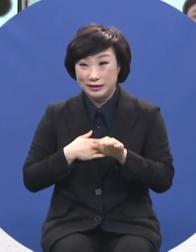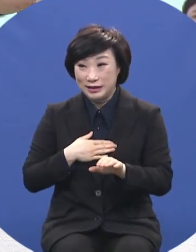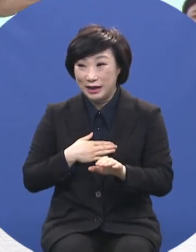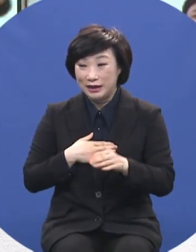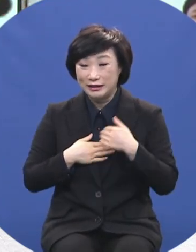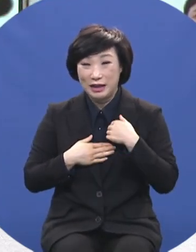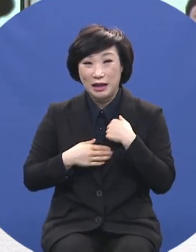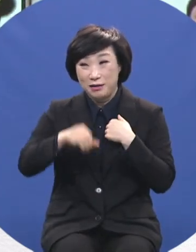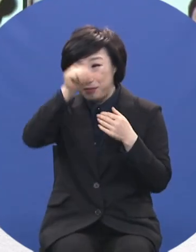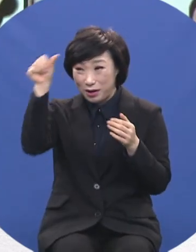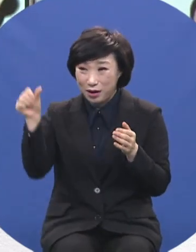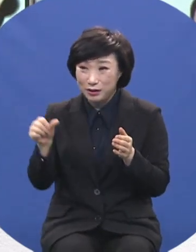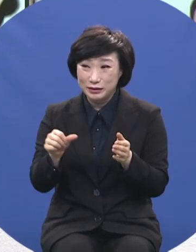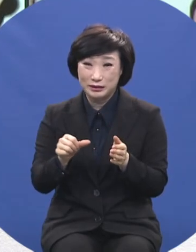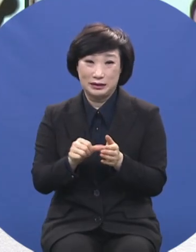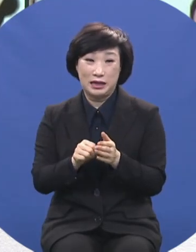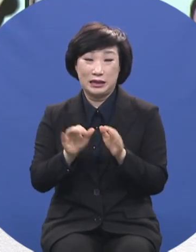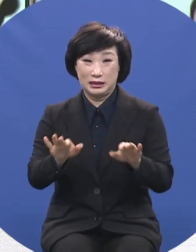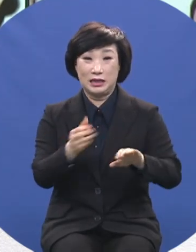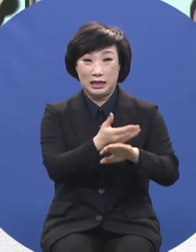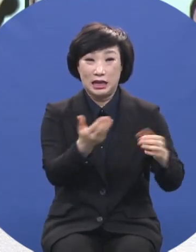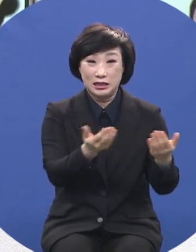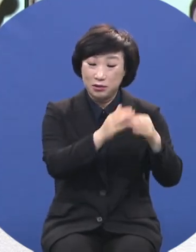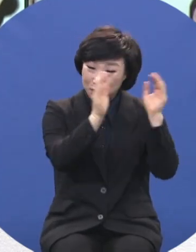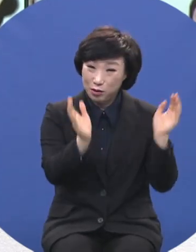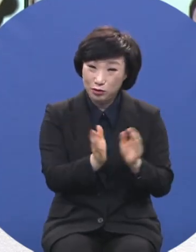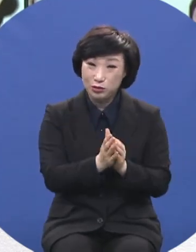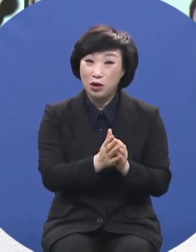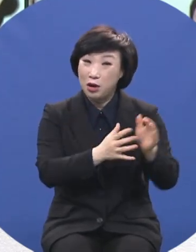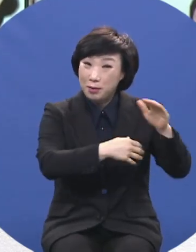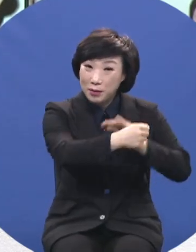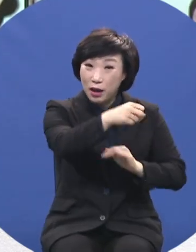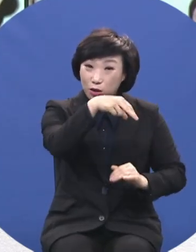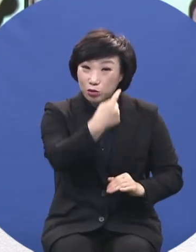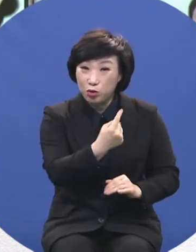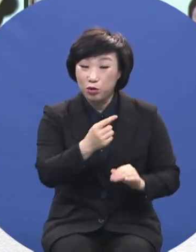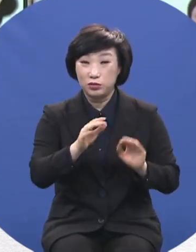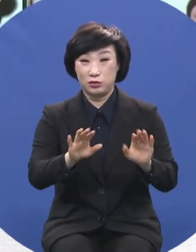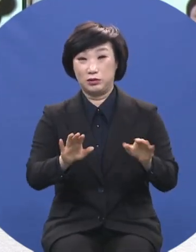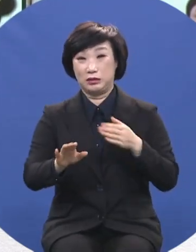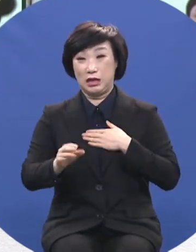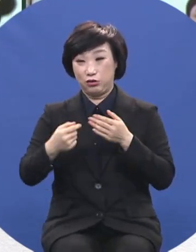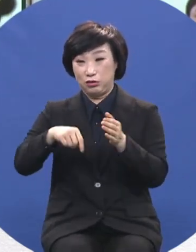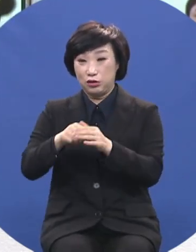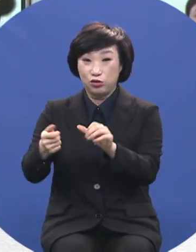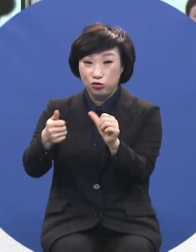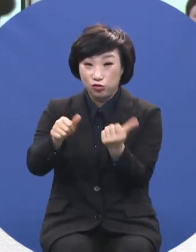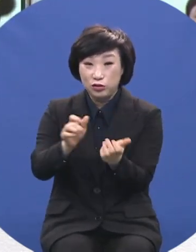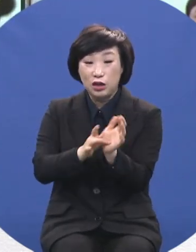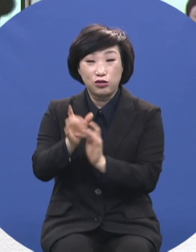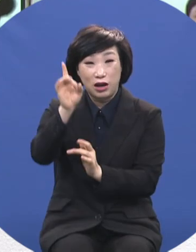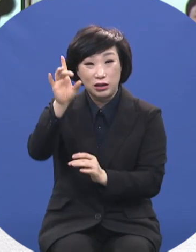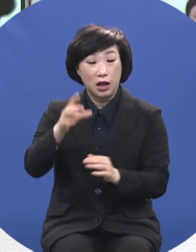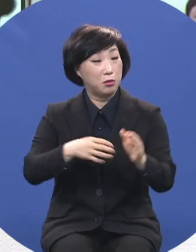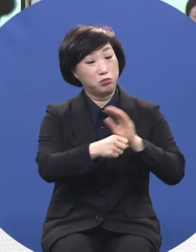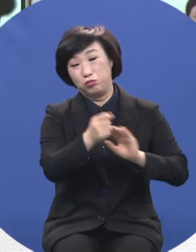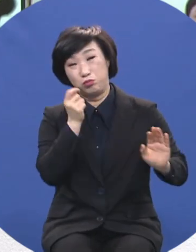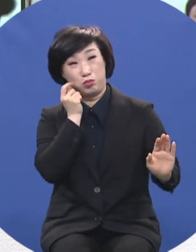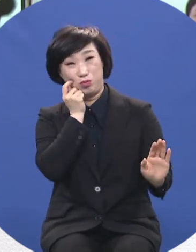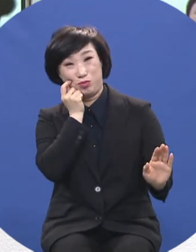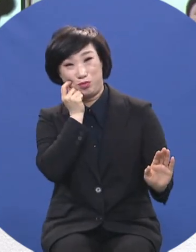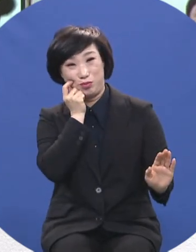내 평생에 다른 건 다 빼앗겨도 나를 위해 죽으신 예수만은 절대 뺏길 수 없는